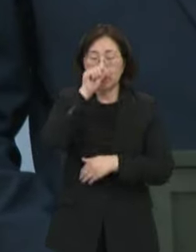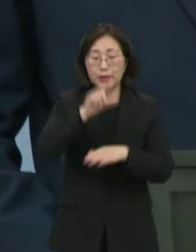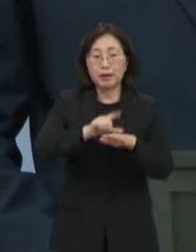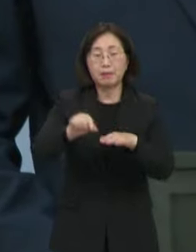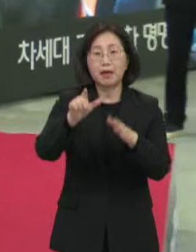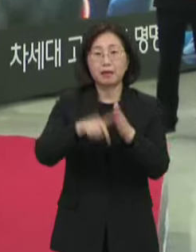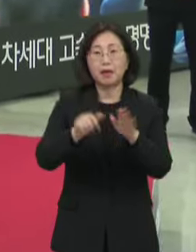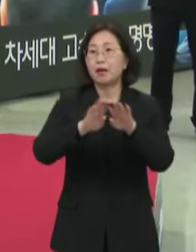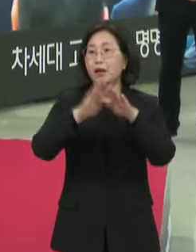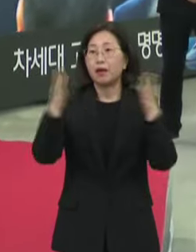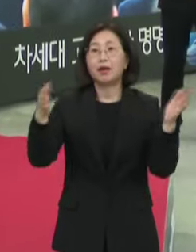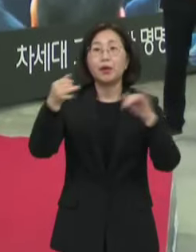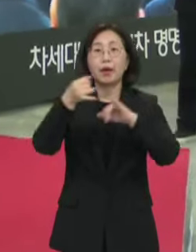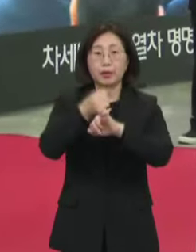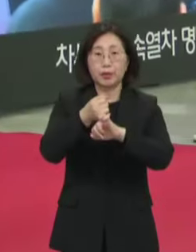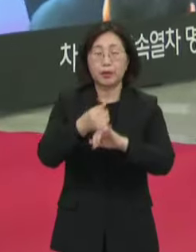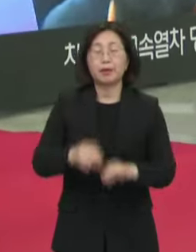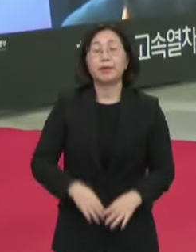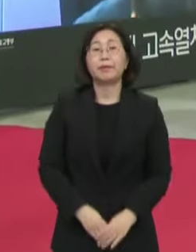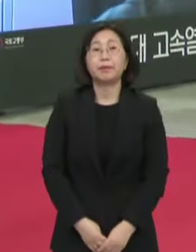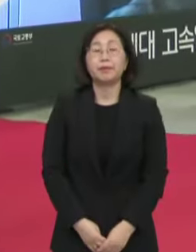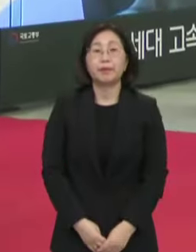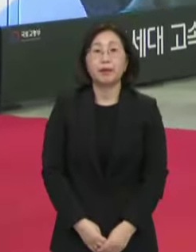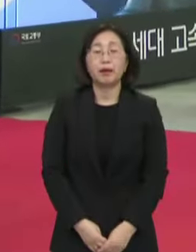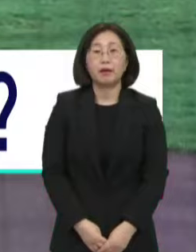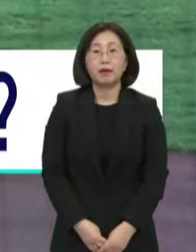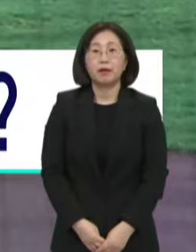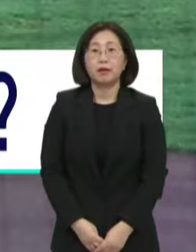지방시대를 열겠다고 약속했습니다.